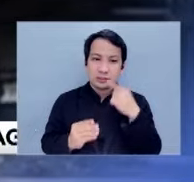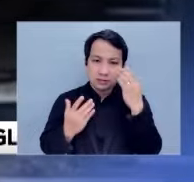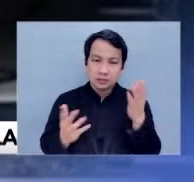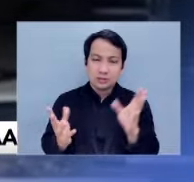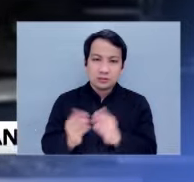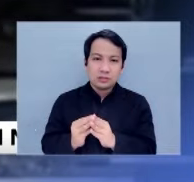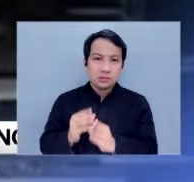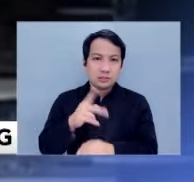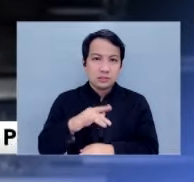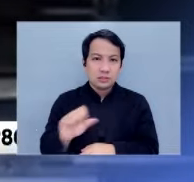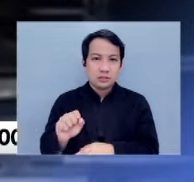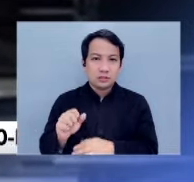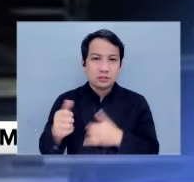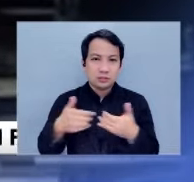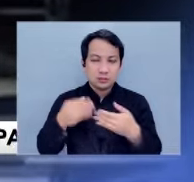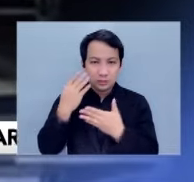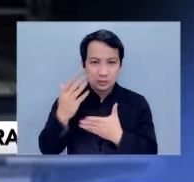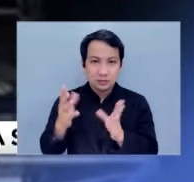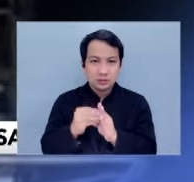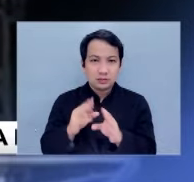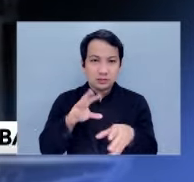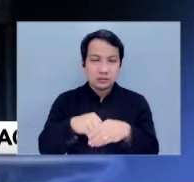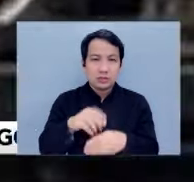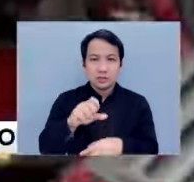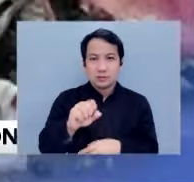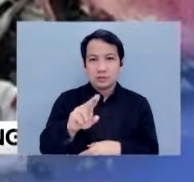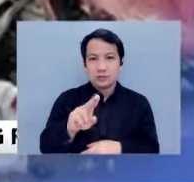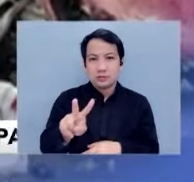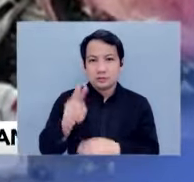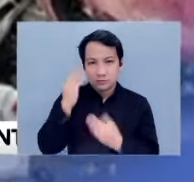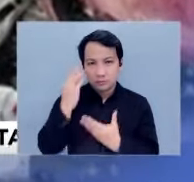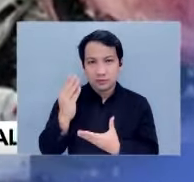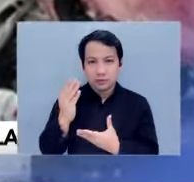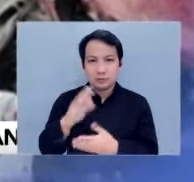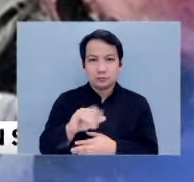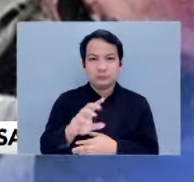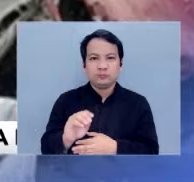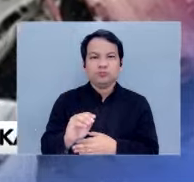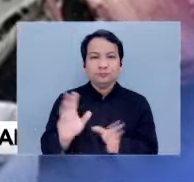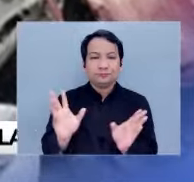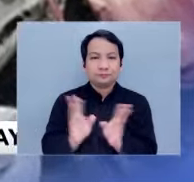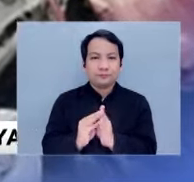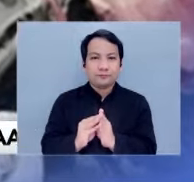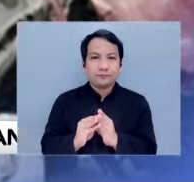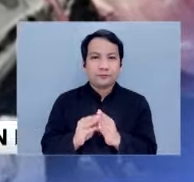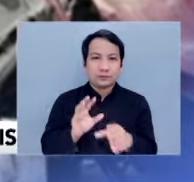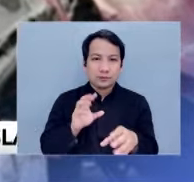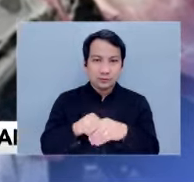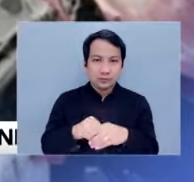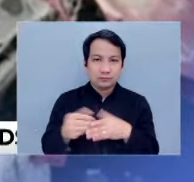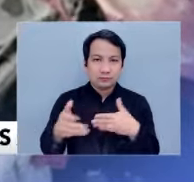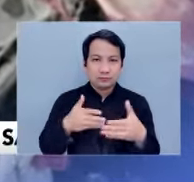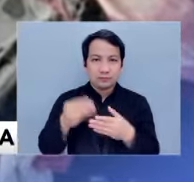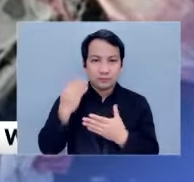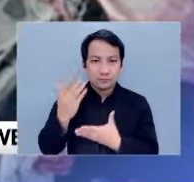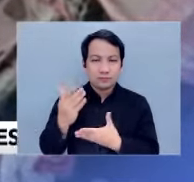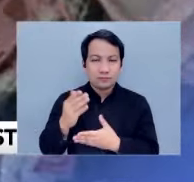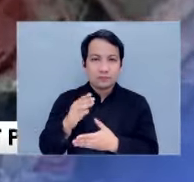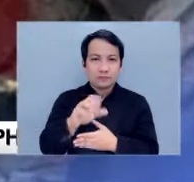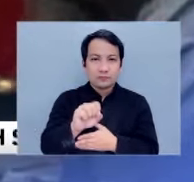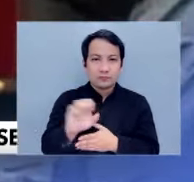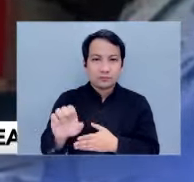nang banggain ang sinasakyang SUV ng mag-asawang Ambrosio. Nahaharap sa patong-patong na kaso ang suspect